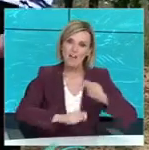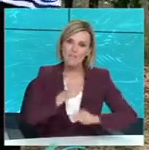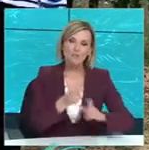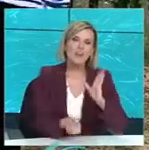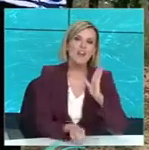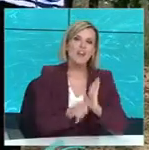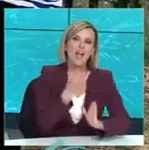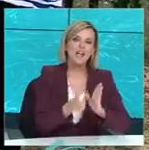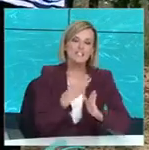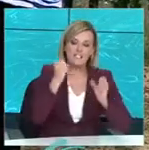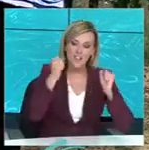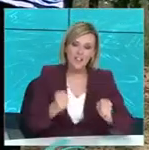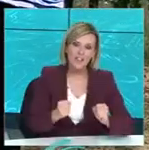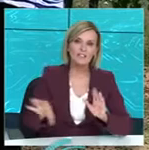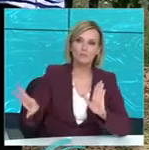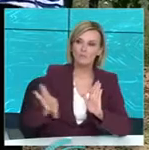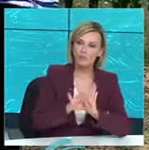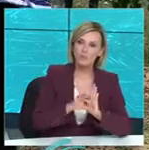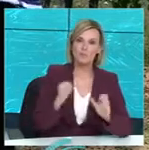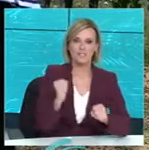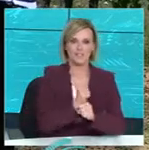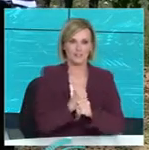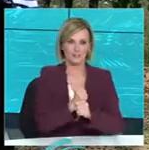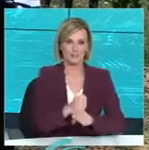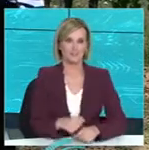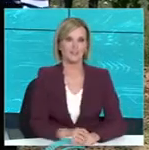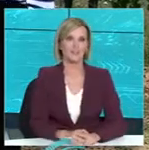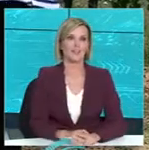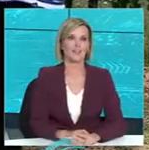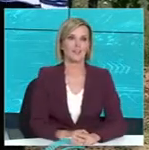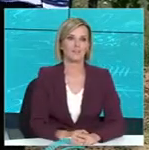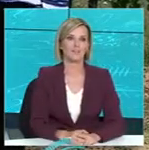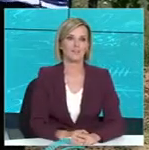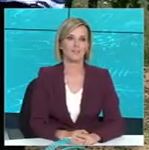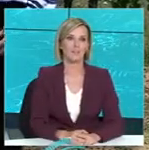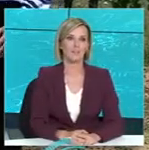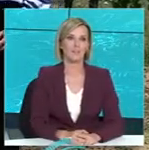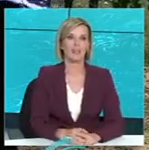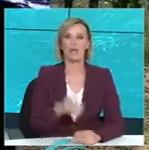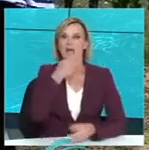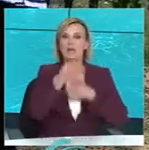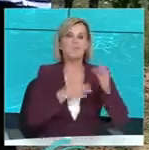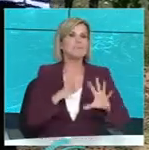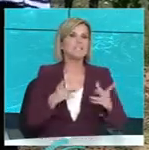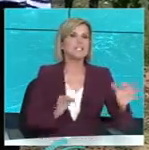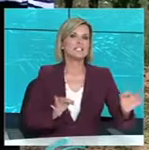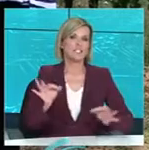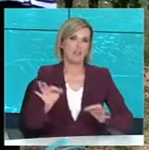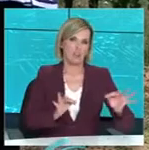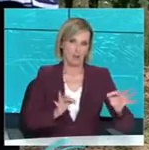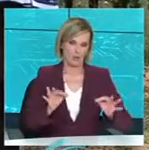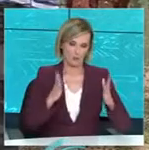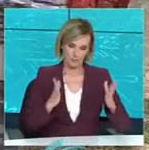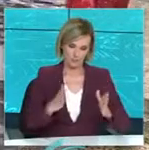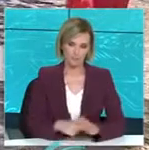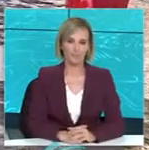θέσεις εργασίας. Κύριε Υπουργέ, σας παρακαλώ, περιγράψτε τους πυλώνες του στρατηγικού μας σχεδίου. Κύριε Πρωθυπουργέ, κυρία